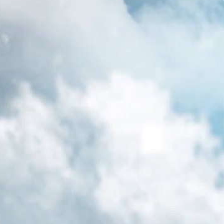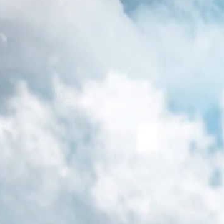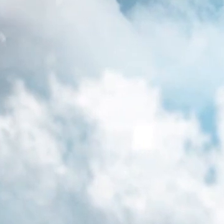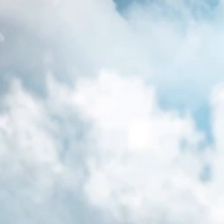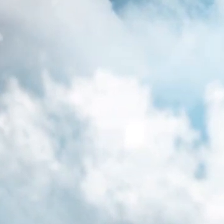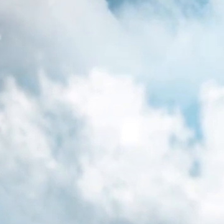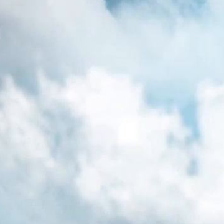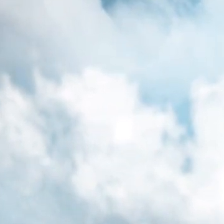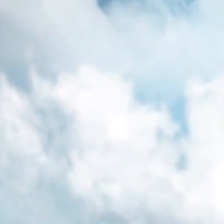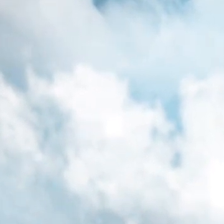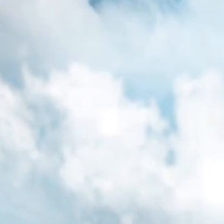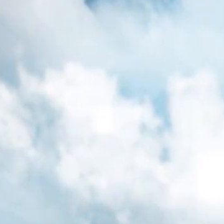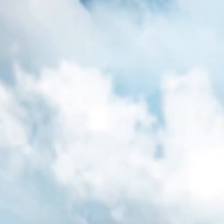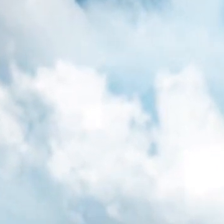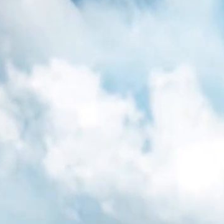ngayara dzinyanda